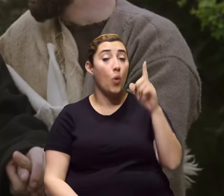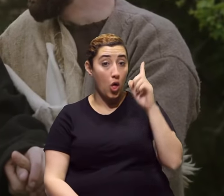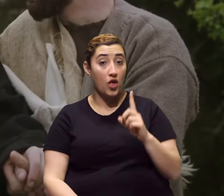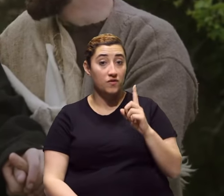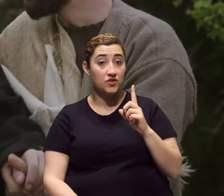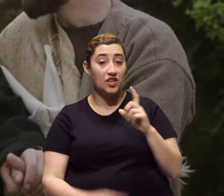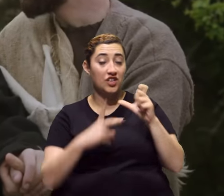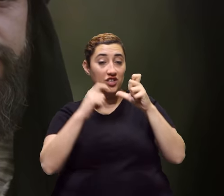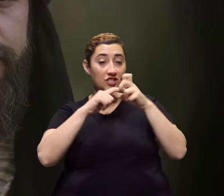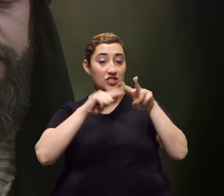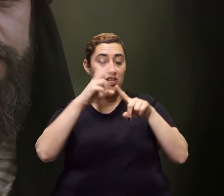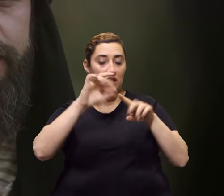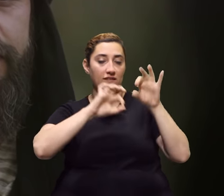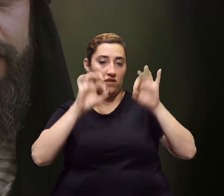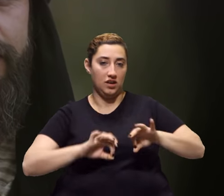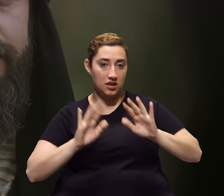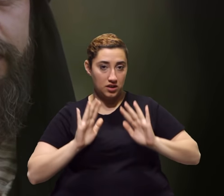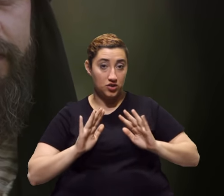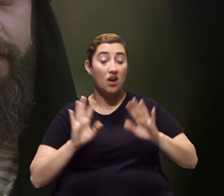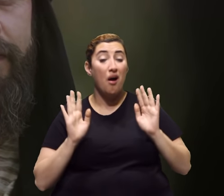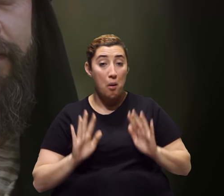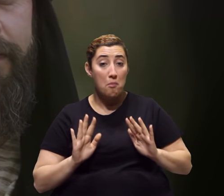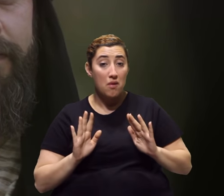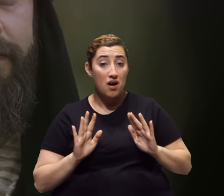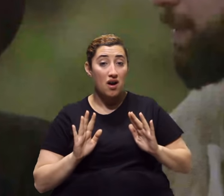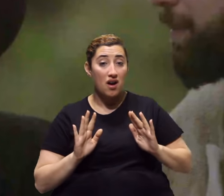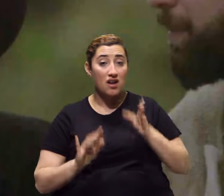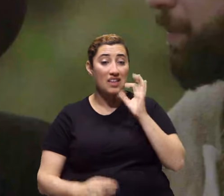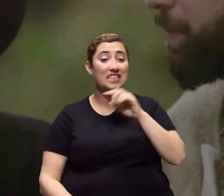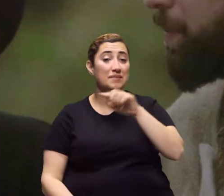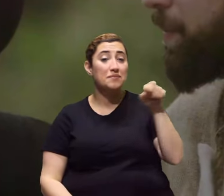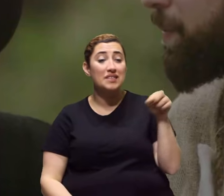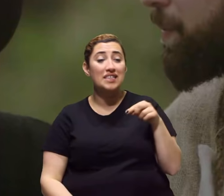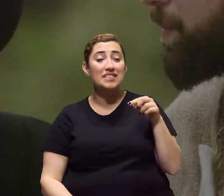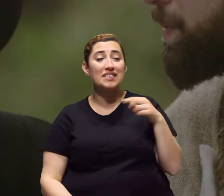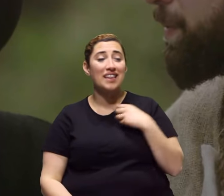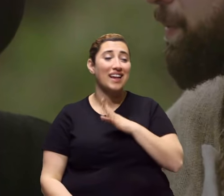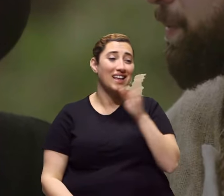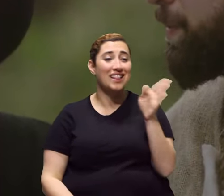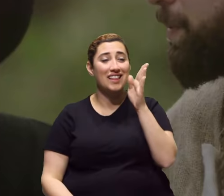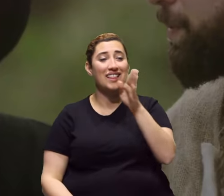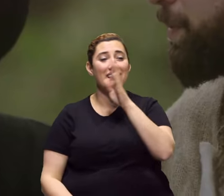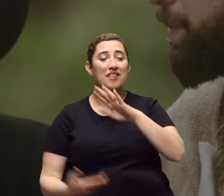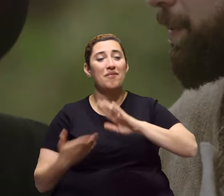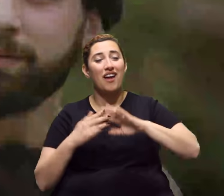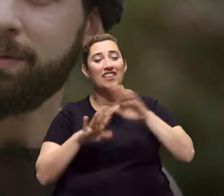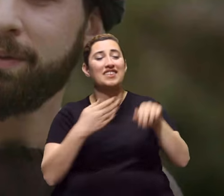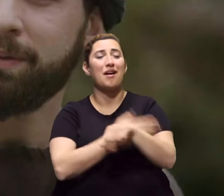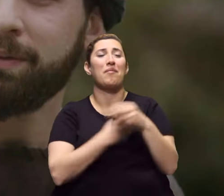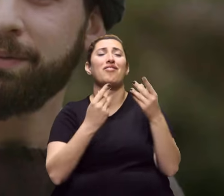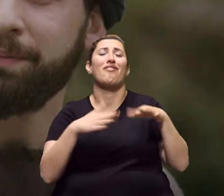Öncelik Şeki'ye vararız. Ama kimseciklere uğrayıp dostlara